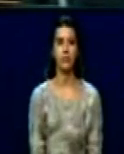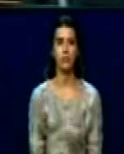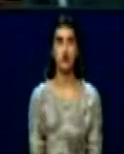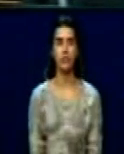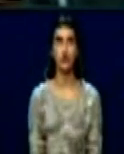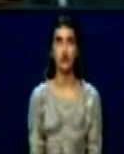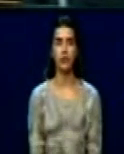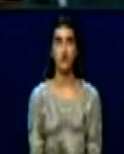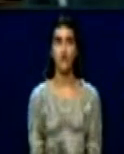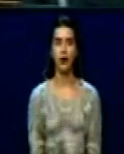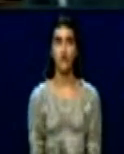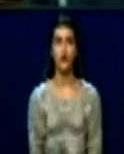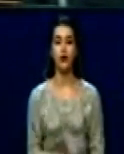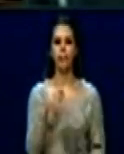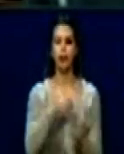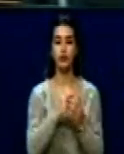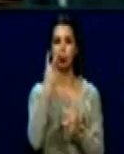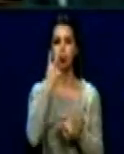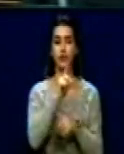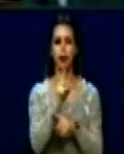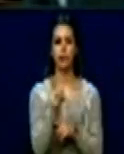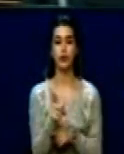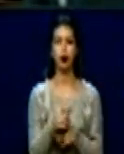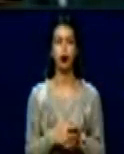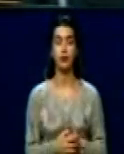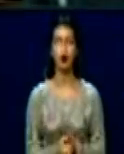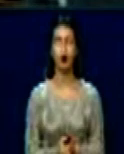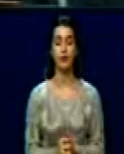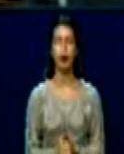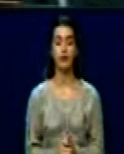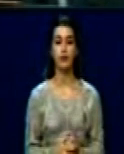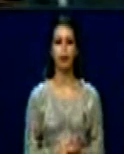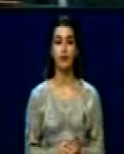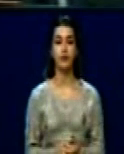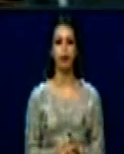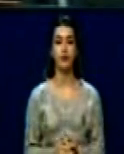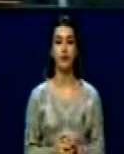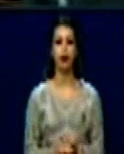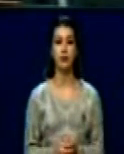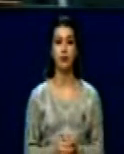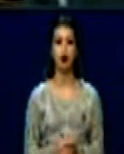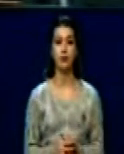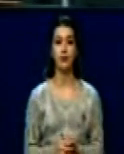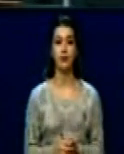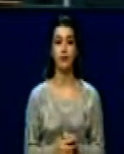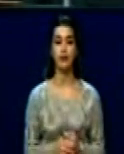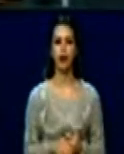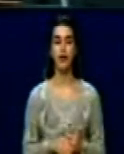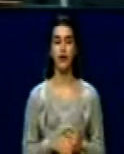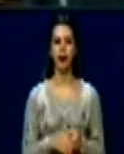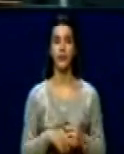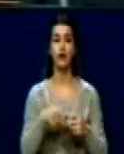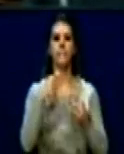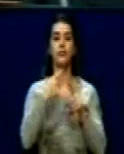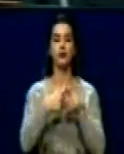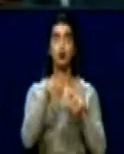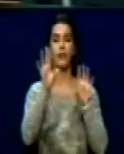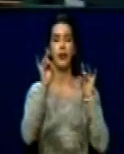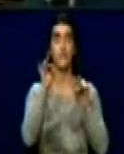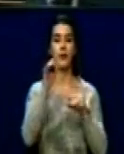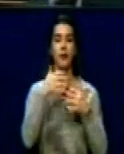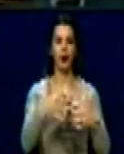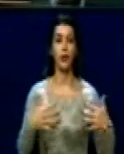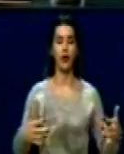Edhe 2 minuta e lutem zotit Emiri. Dhe pastaj kemi një rritje të 90 milion në